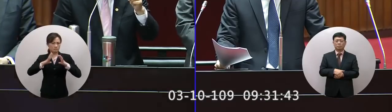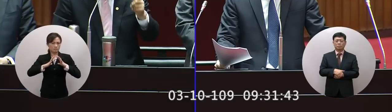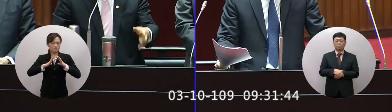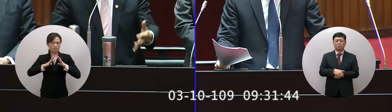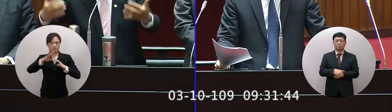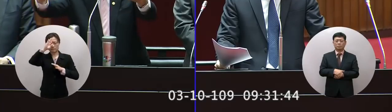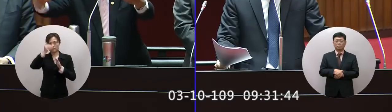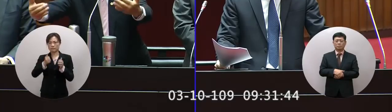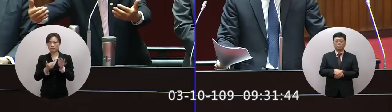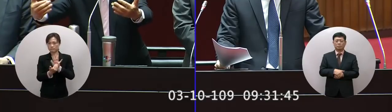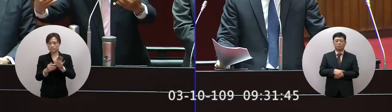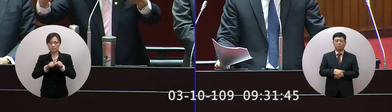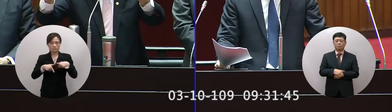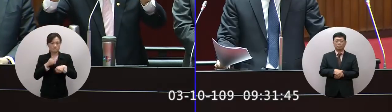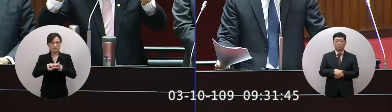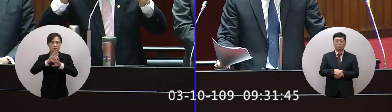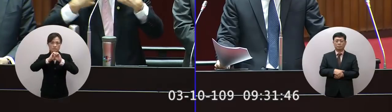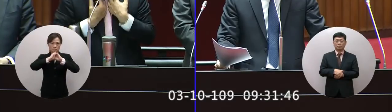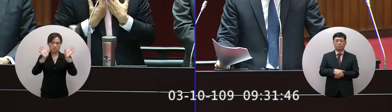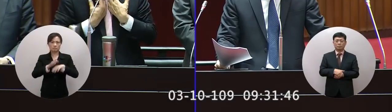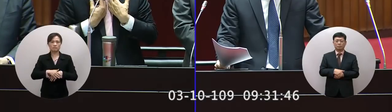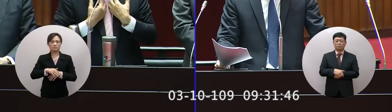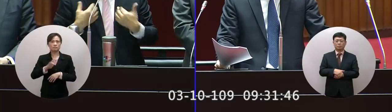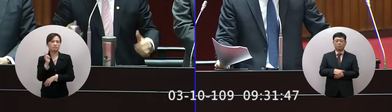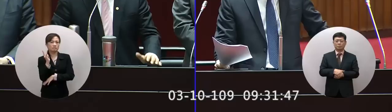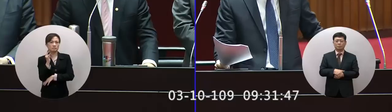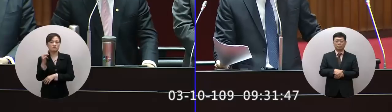心会宣布，然后等到安全还抵